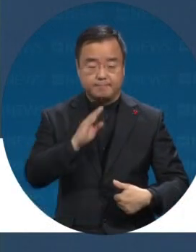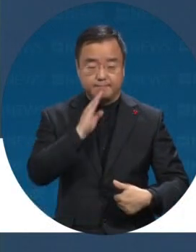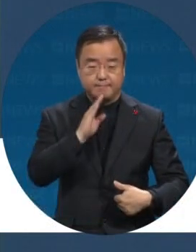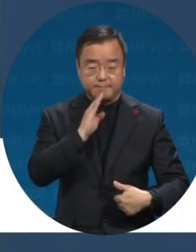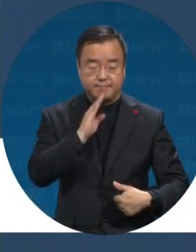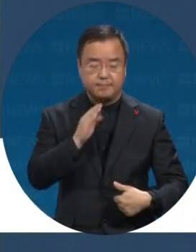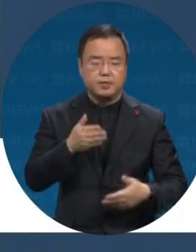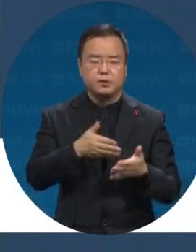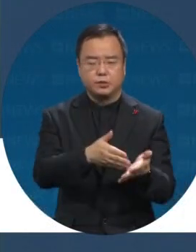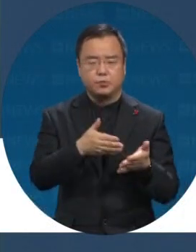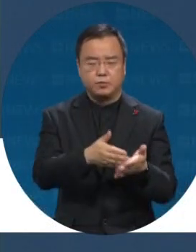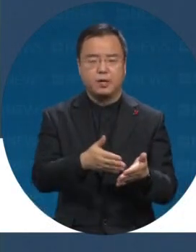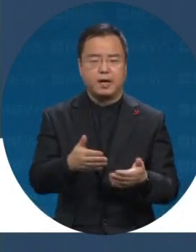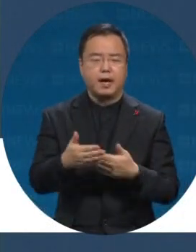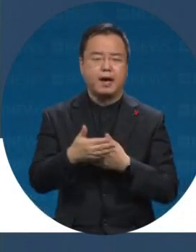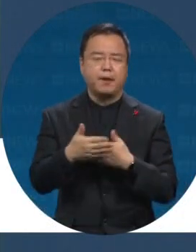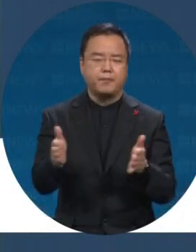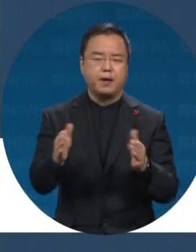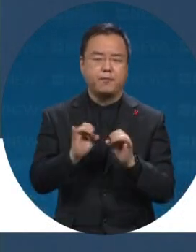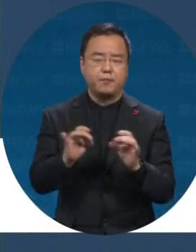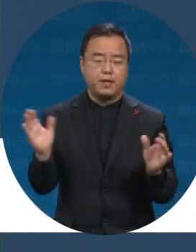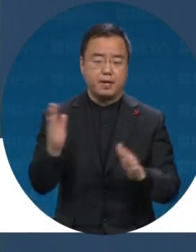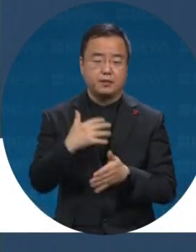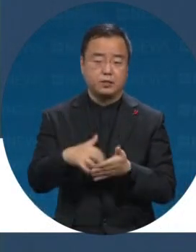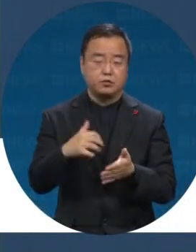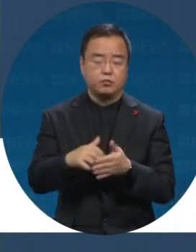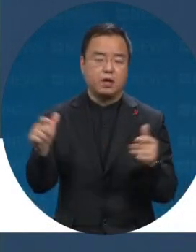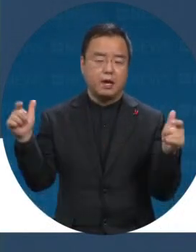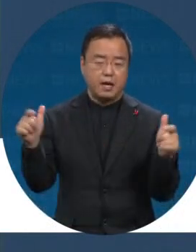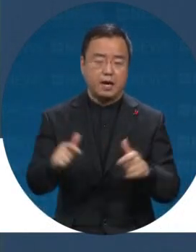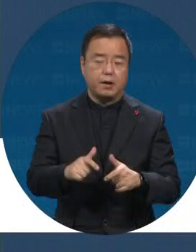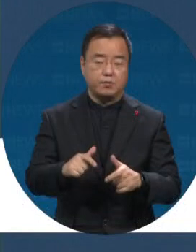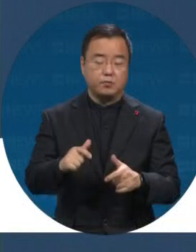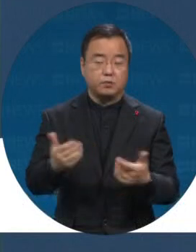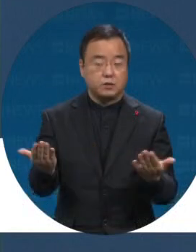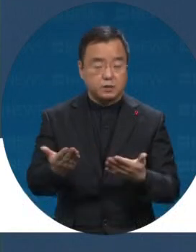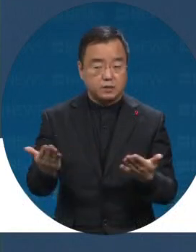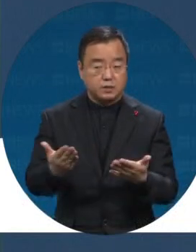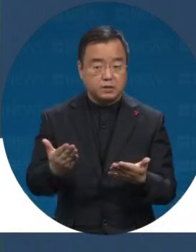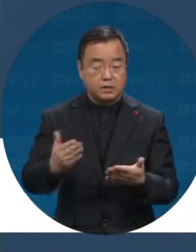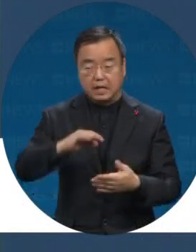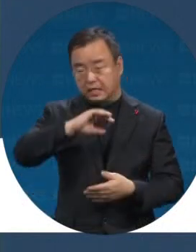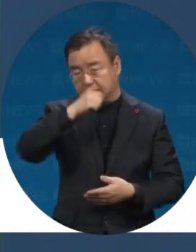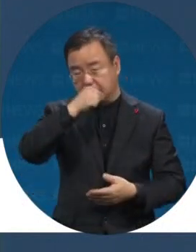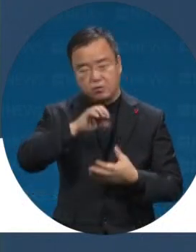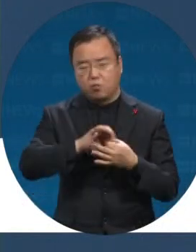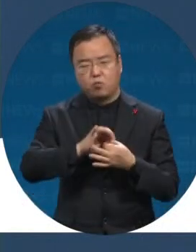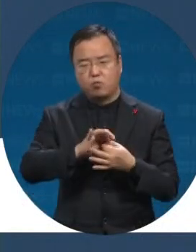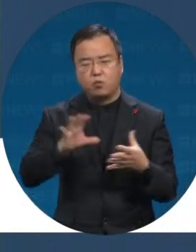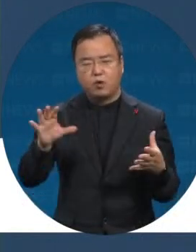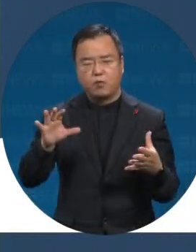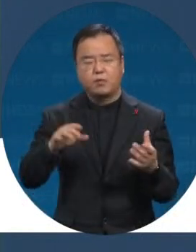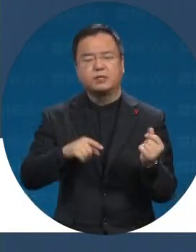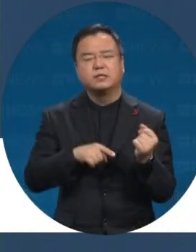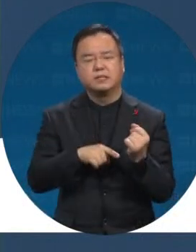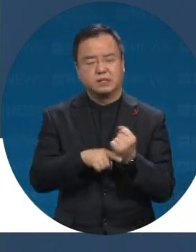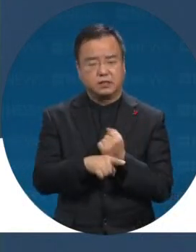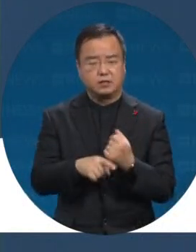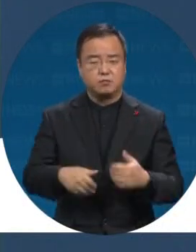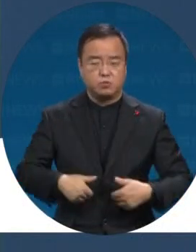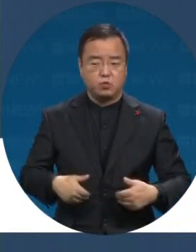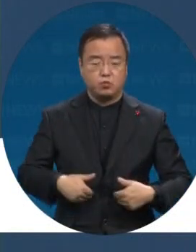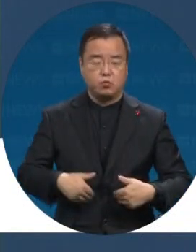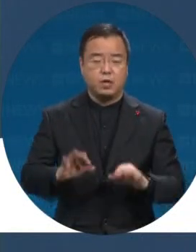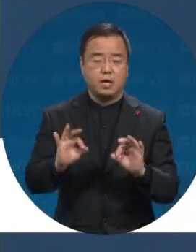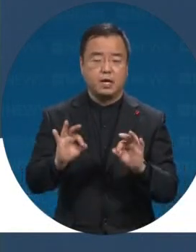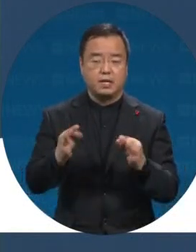이어졌는데요 학급도 학생 수 감축은 예산의 문제가 문제가 아니라 의지의 문제라고 생각이 들거든요 김대중 정부